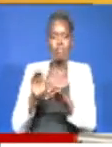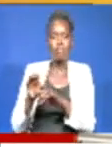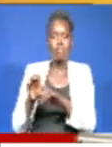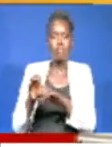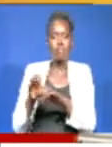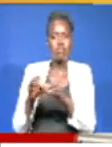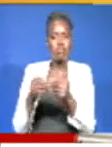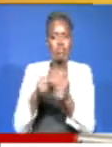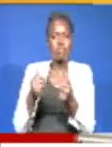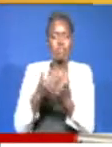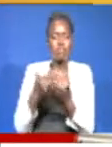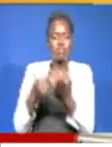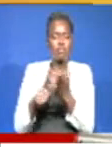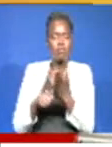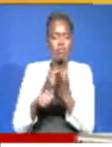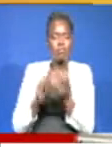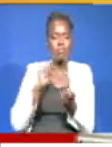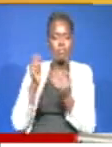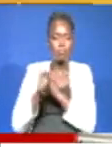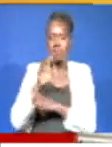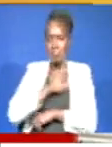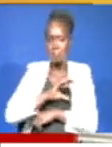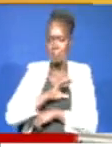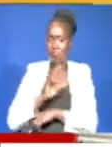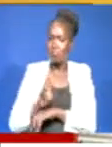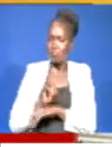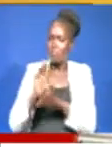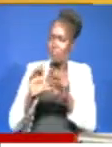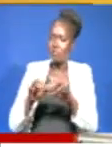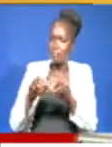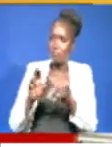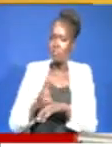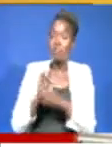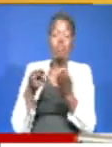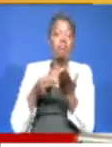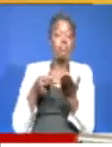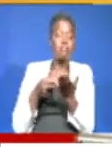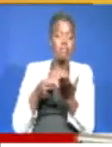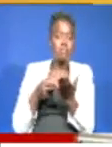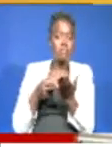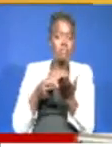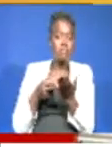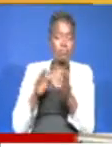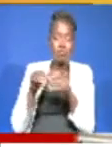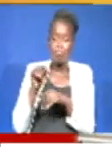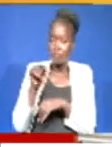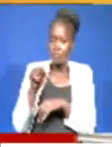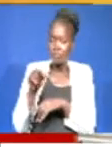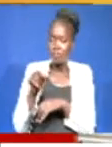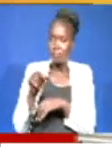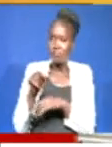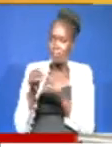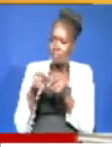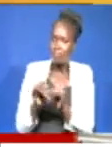nchi. Tunastahili kwa mfano kutumia kilimo ambacho kinatumia teknolojia, na kilimo hiki kimefanywa